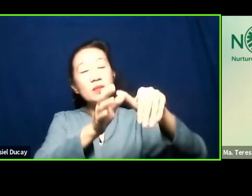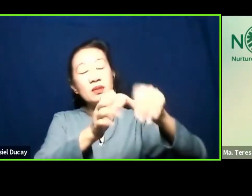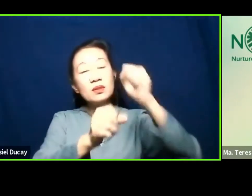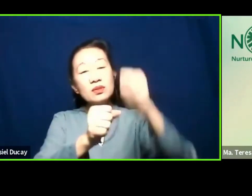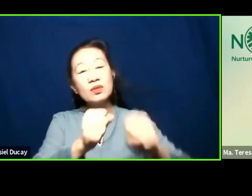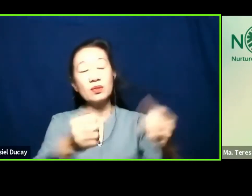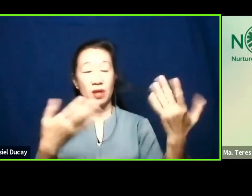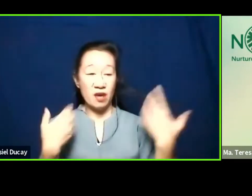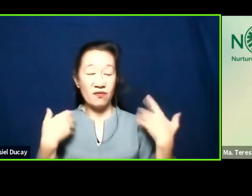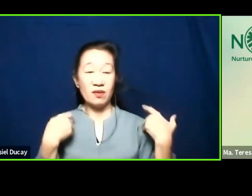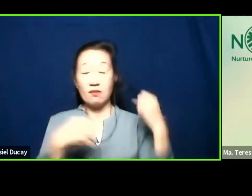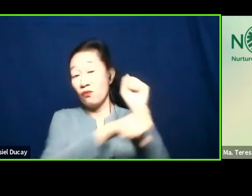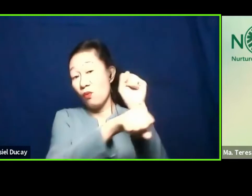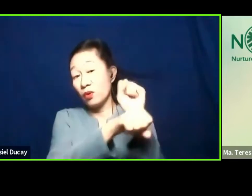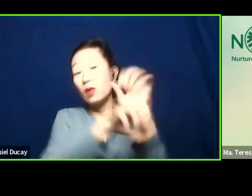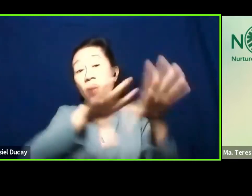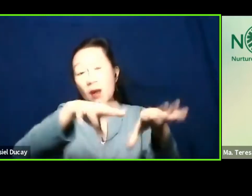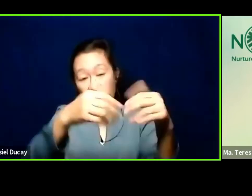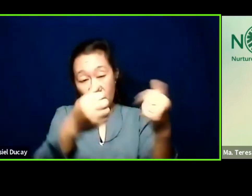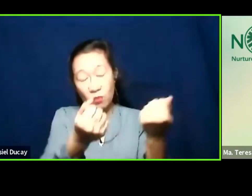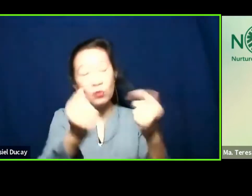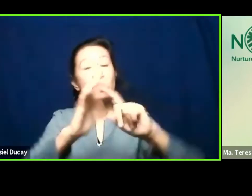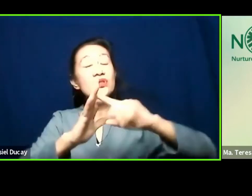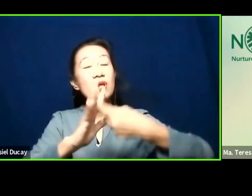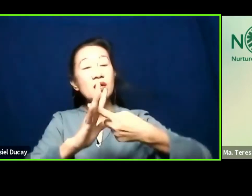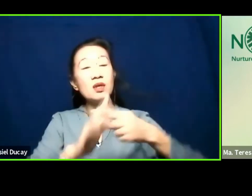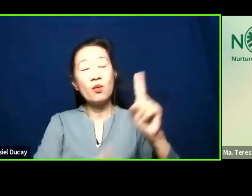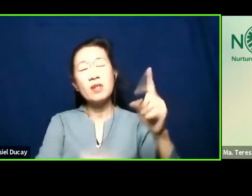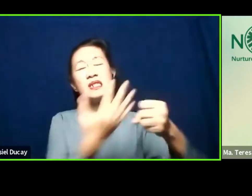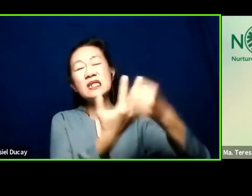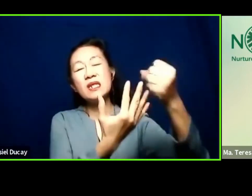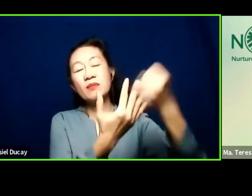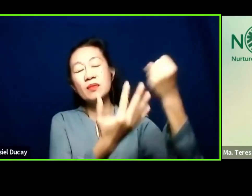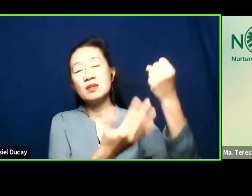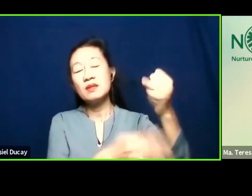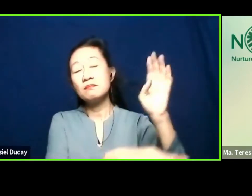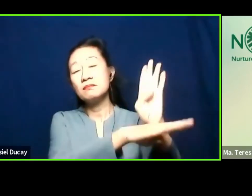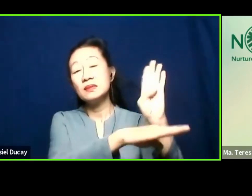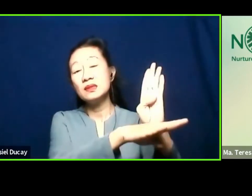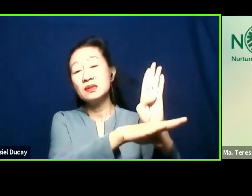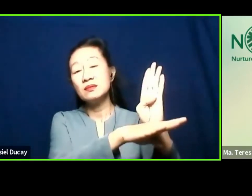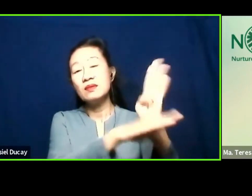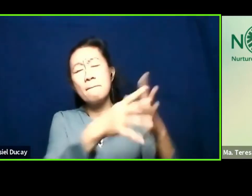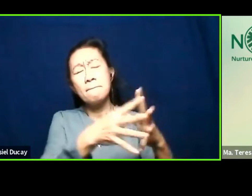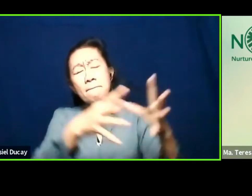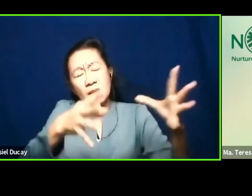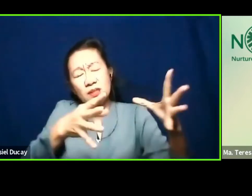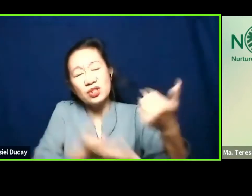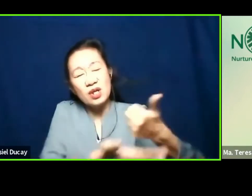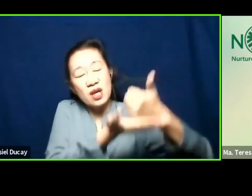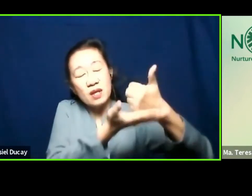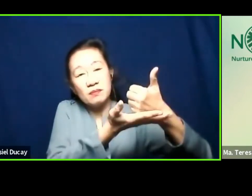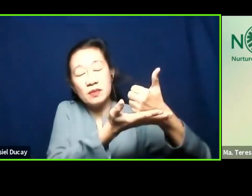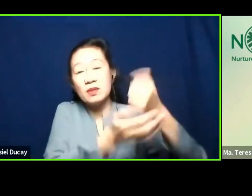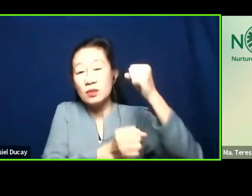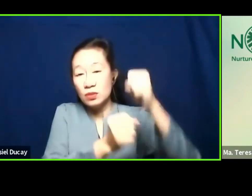gainful employment at kung paano magsimula ng isang simpleng pangkabuhayan ay malaking tulong